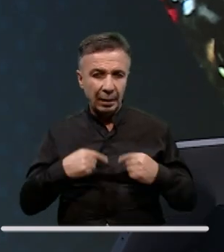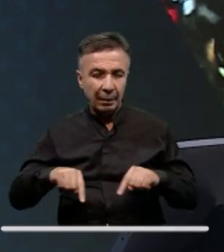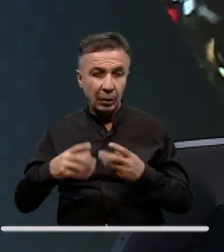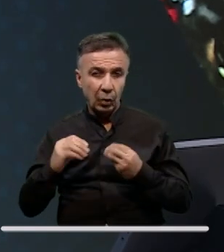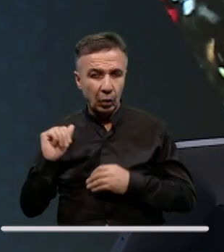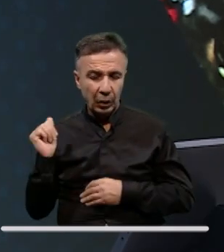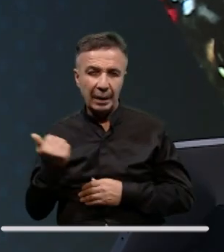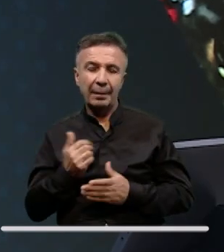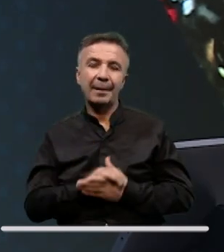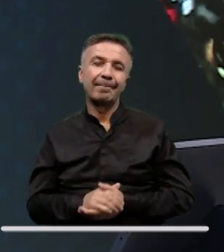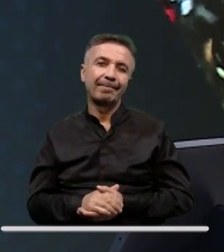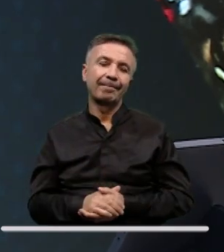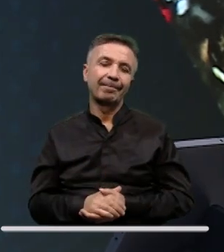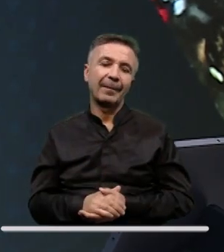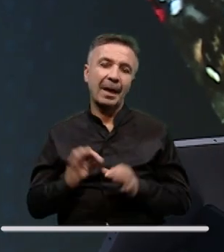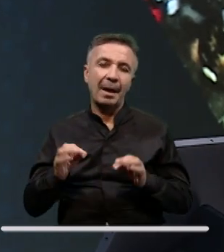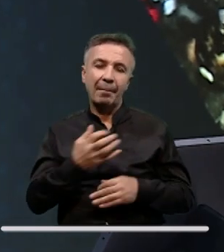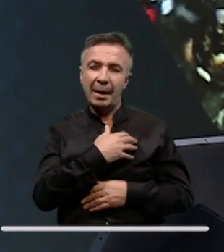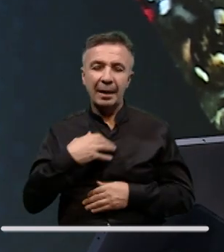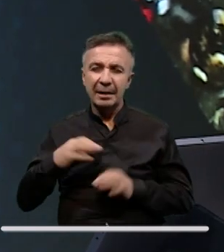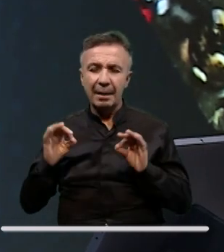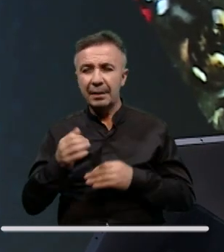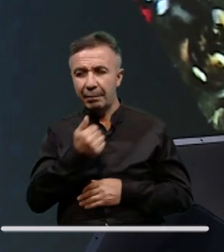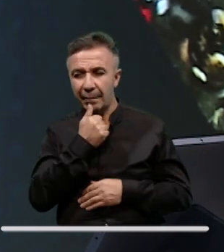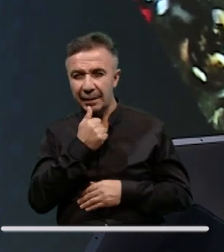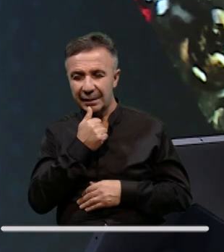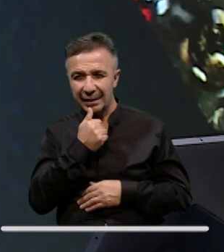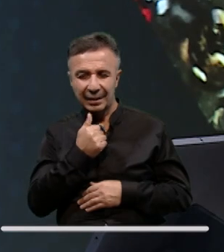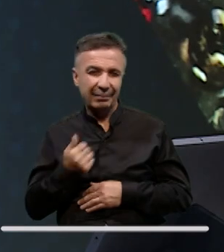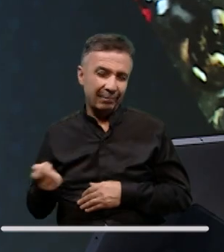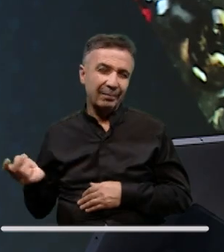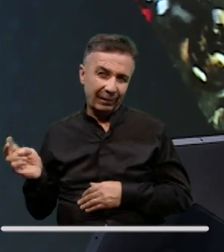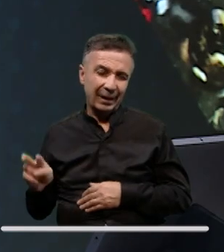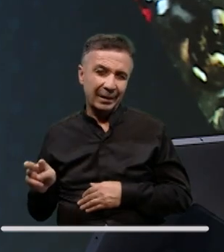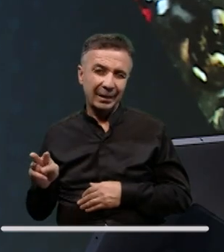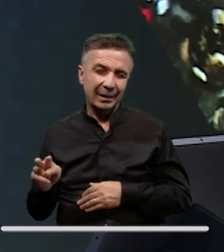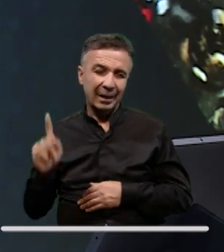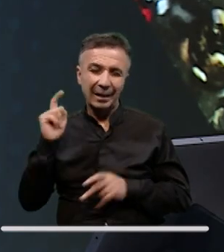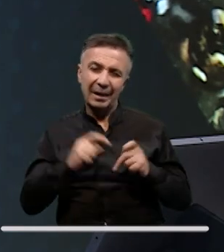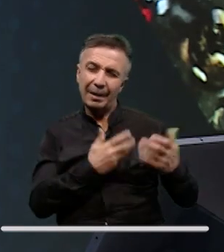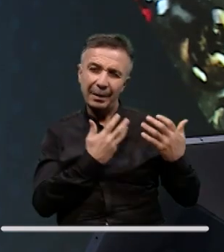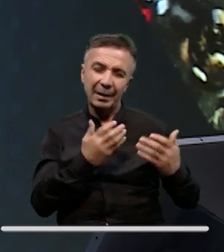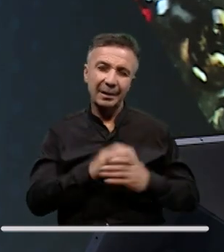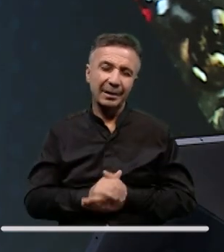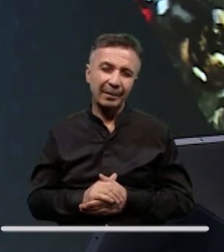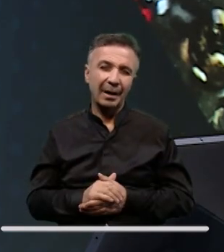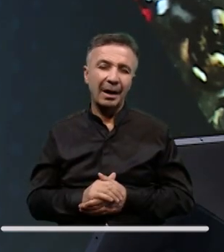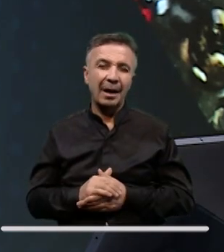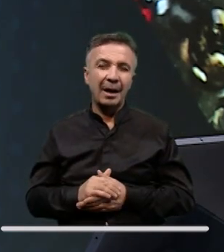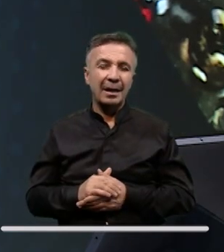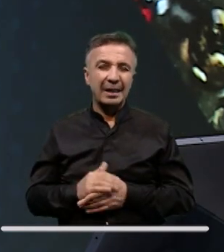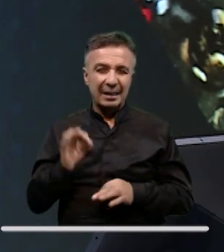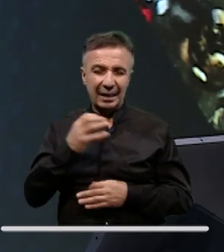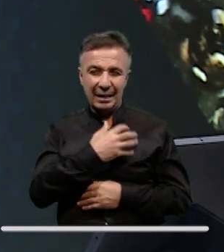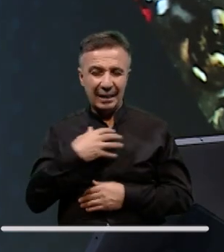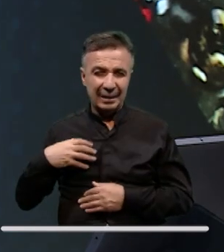annesi babası da bizim için kıymetliydi hem annesini hem babasını kaybetmiş oldu hocamız Eee insan annesini ne zaman kaybederse kaybetsin